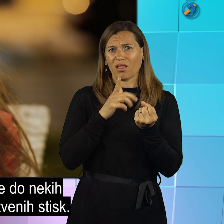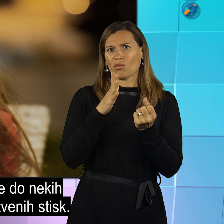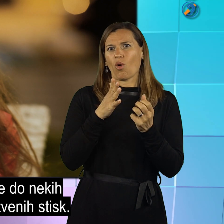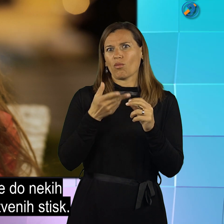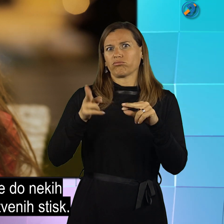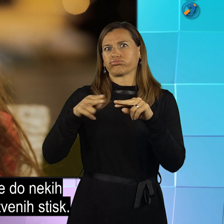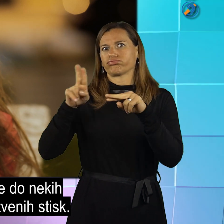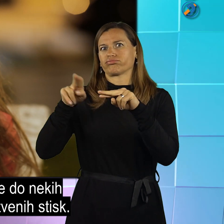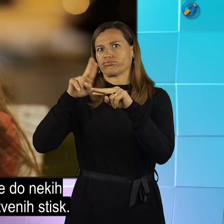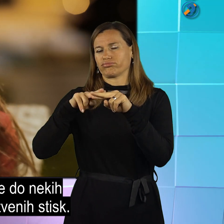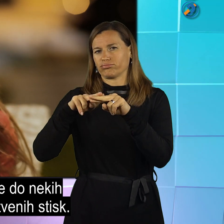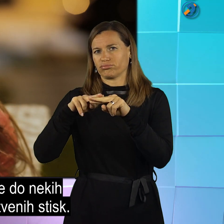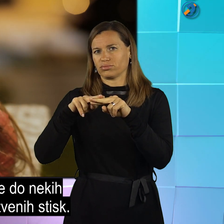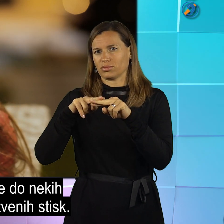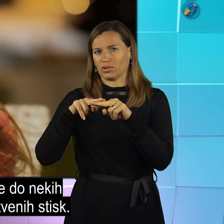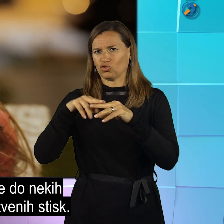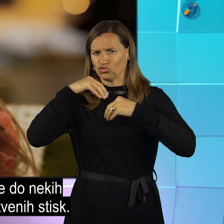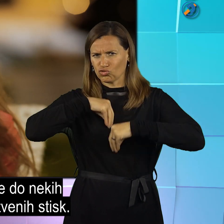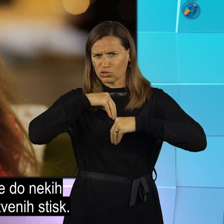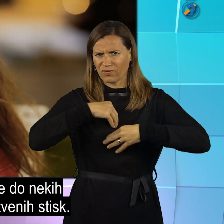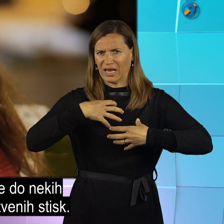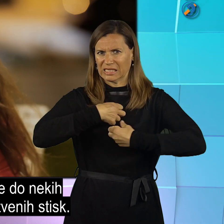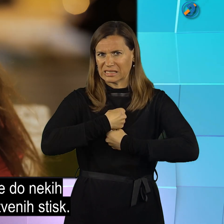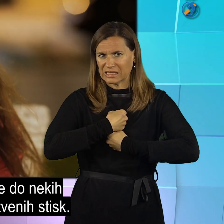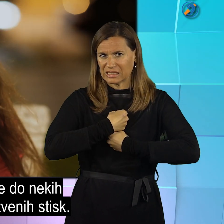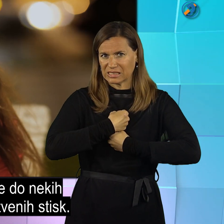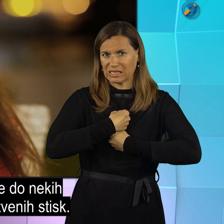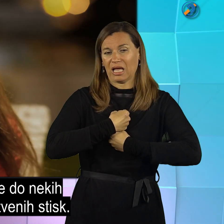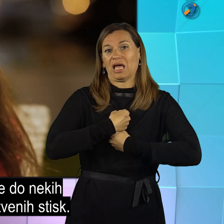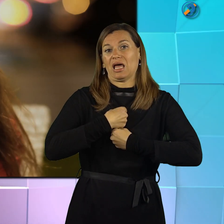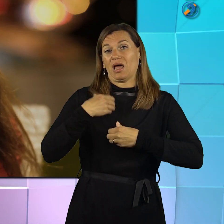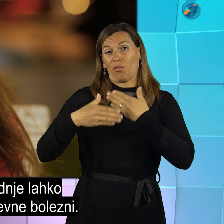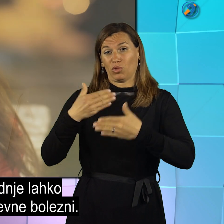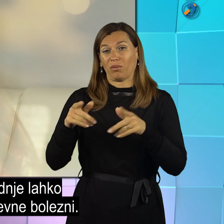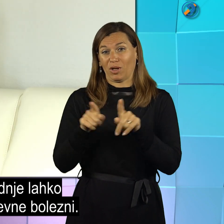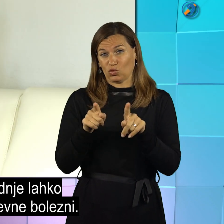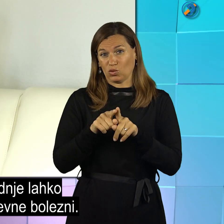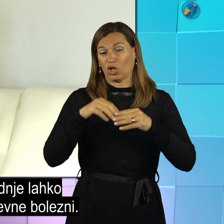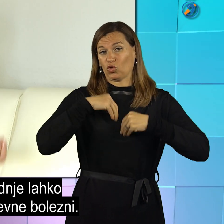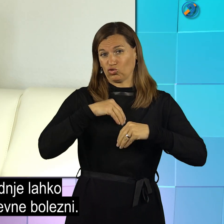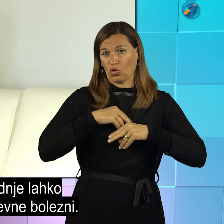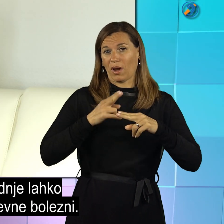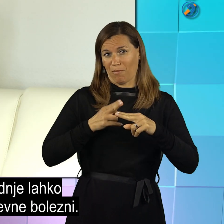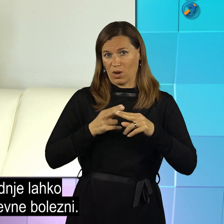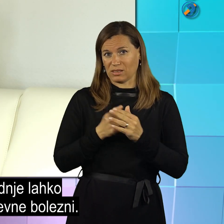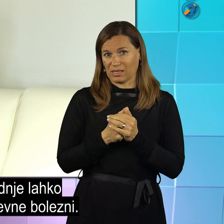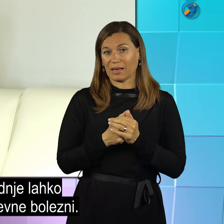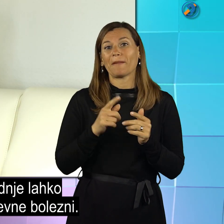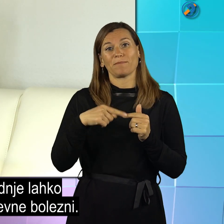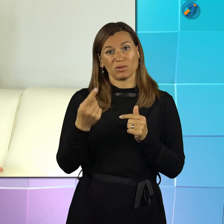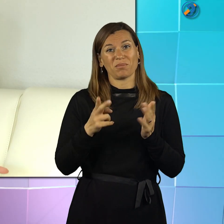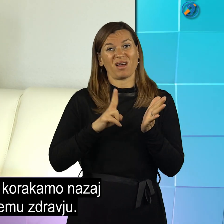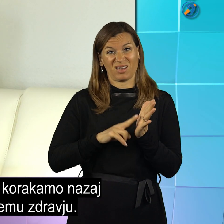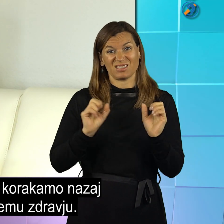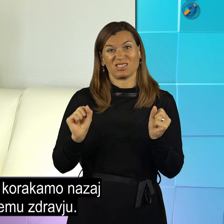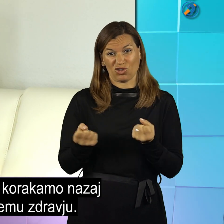ne pride to v neke globje, potem res čustvene najprej stiske in potem nenazadnje lahko pride do duševne bolezni. In